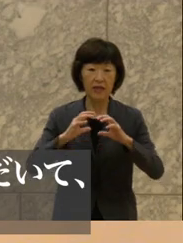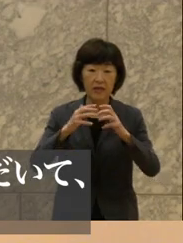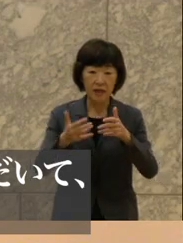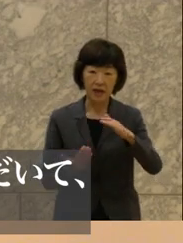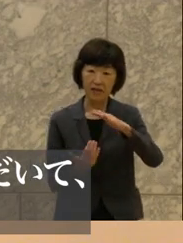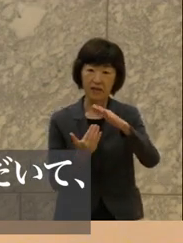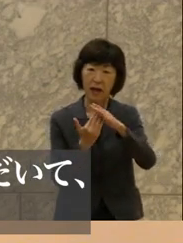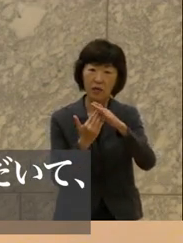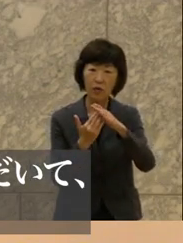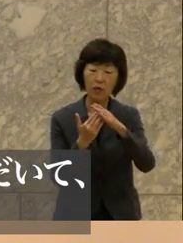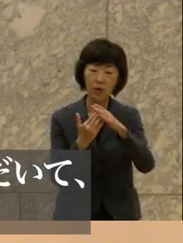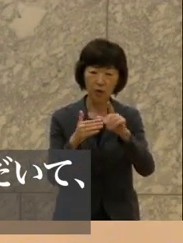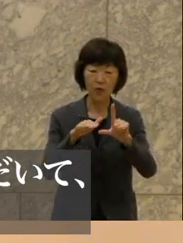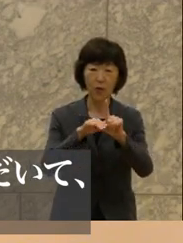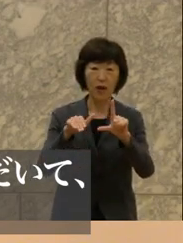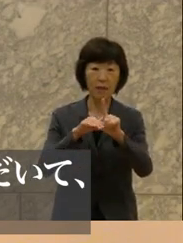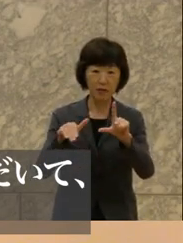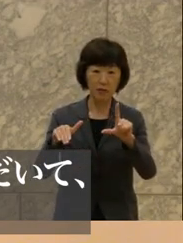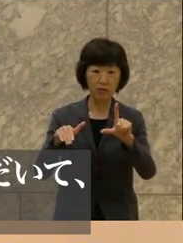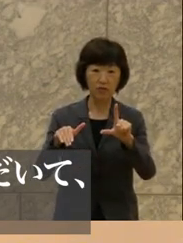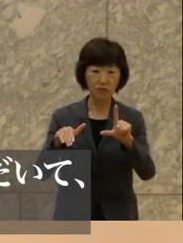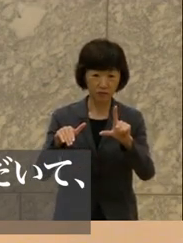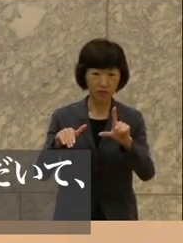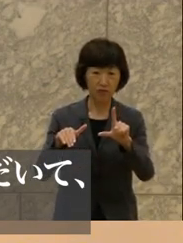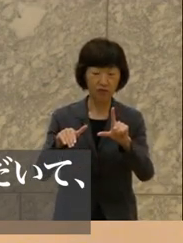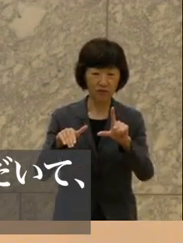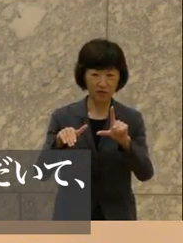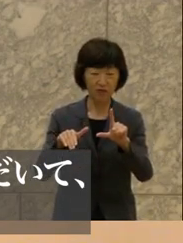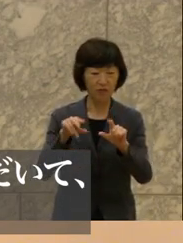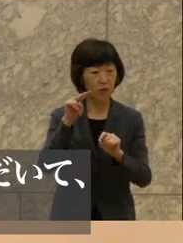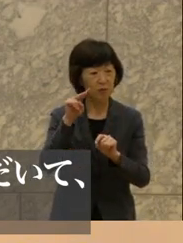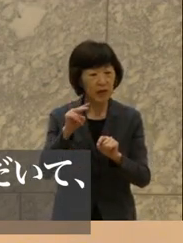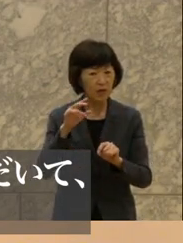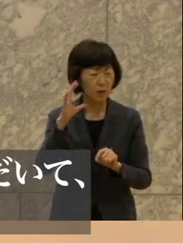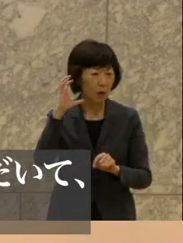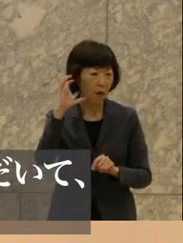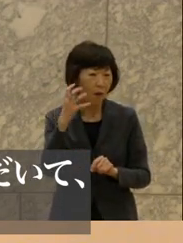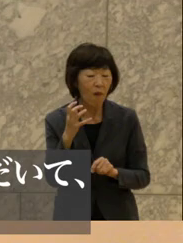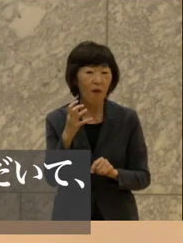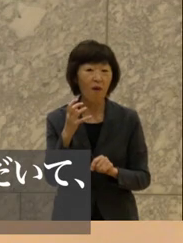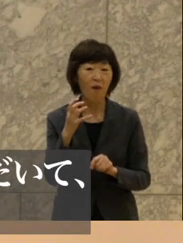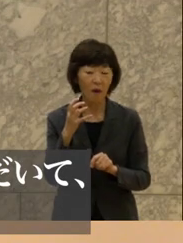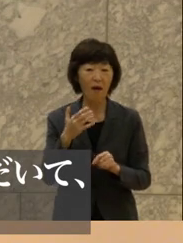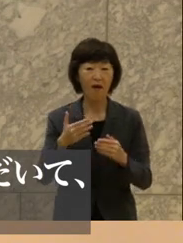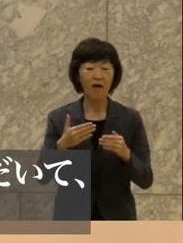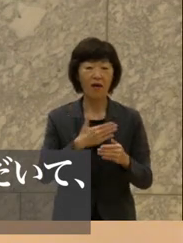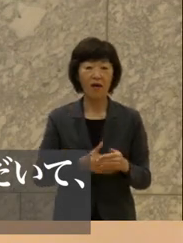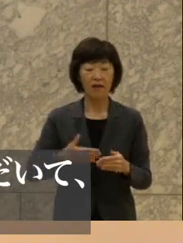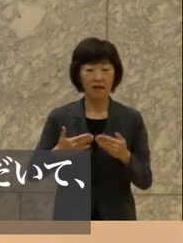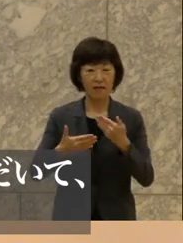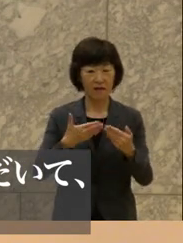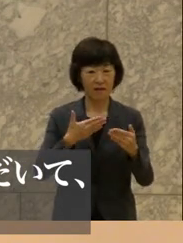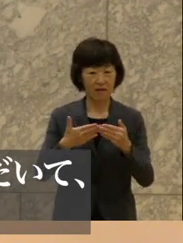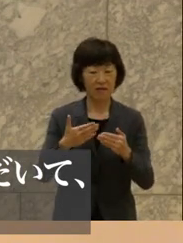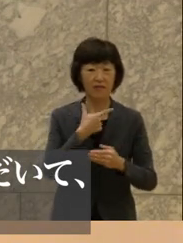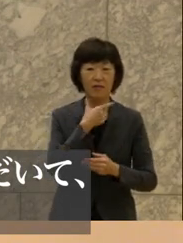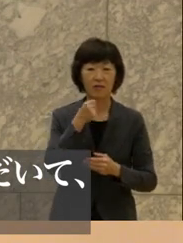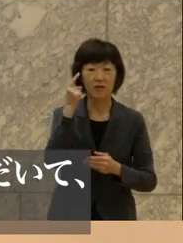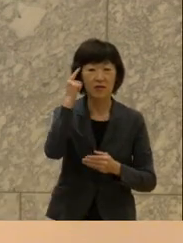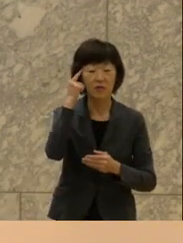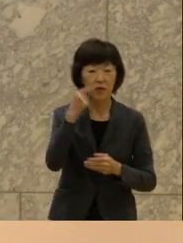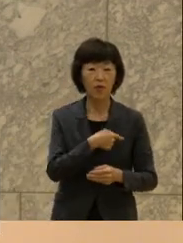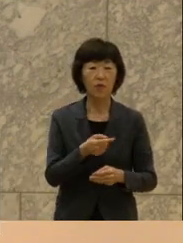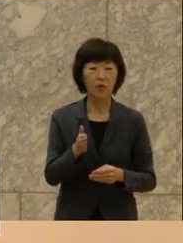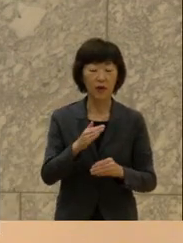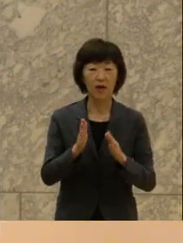最高レベルの競技を実際に見ていただいてその凄さを体感してもらいたいものだと心から願っており